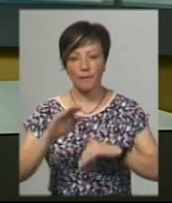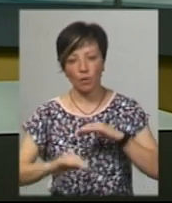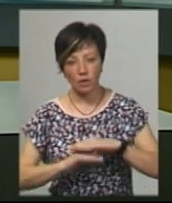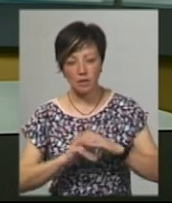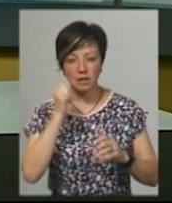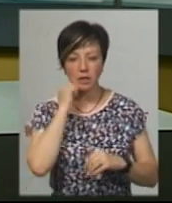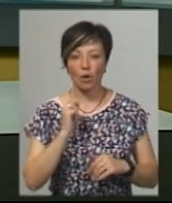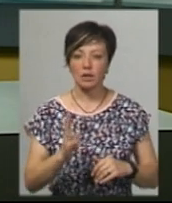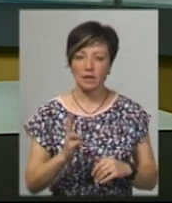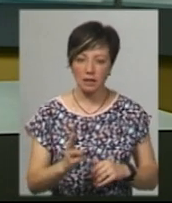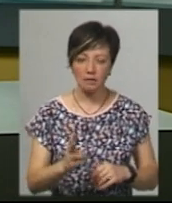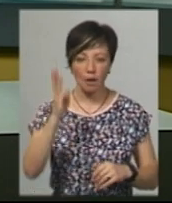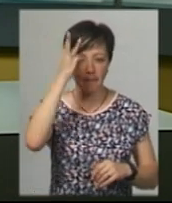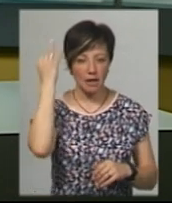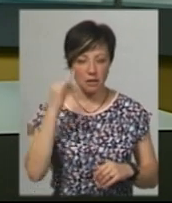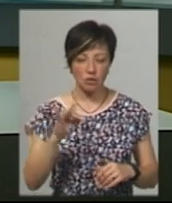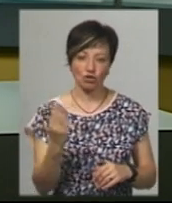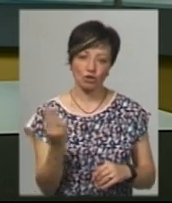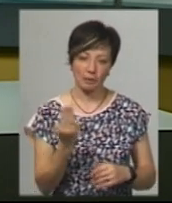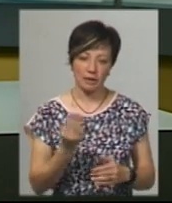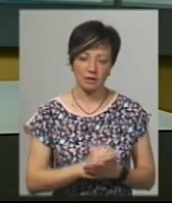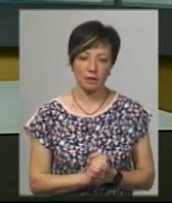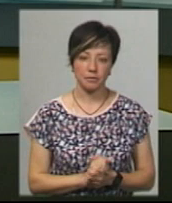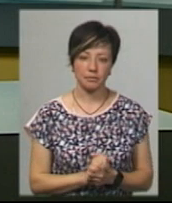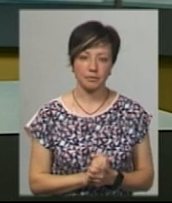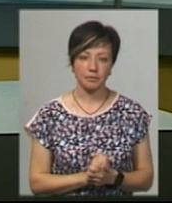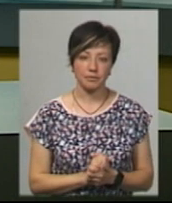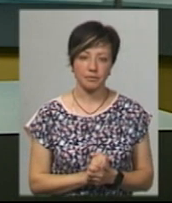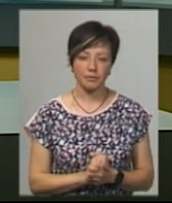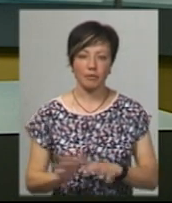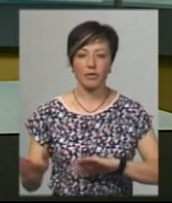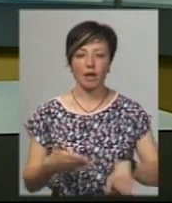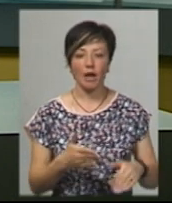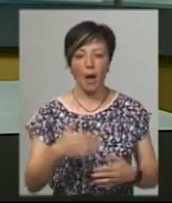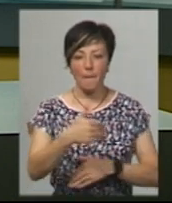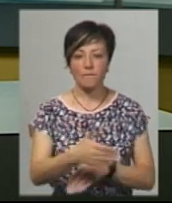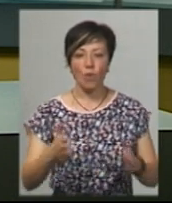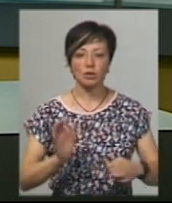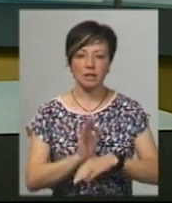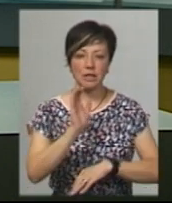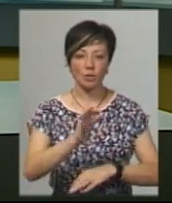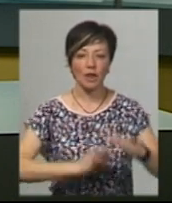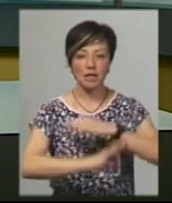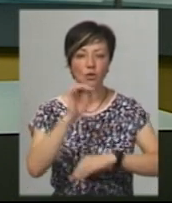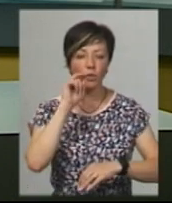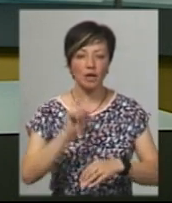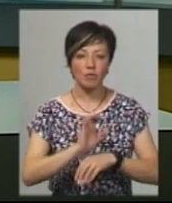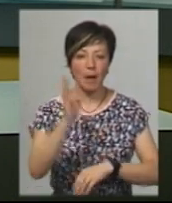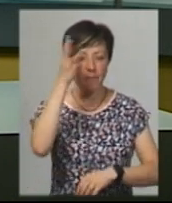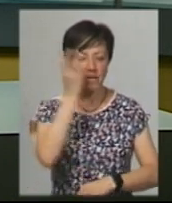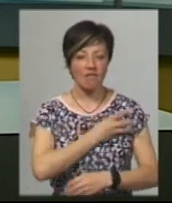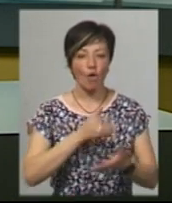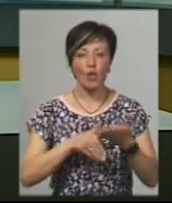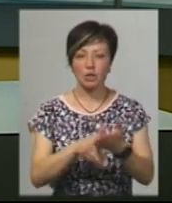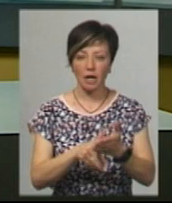Кам'янець-Подільський, Староконстянтинівський, Хмельницький та Шепетівський. Посилку на схід України відправляють хмельницькі волонтери.